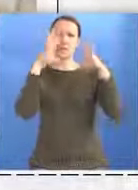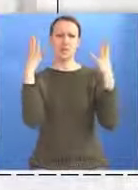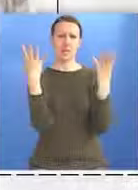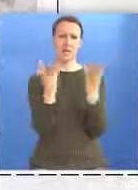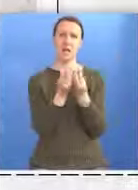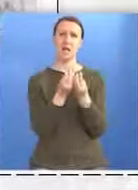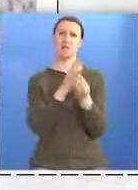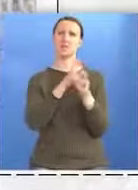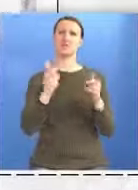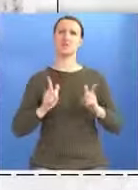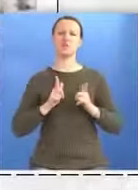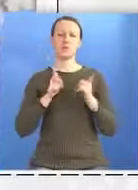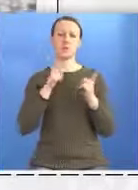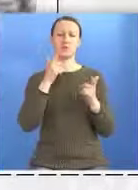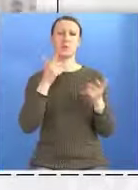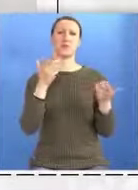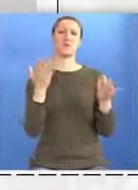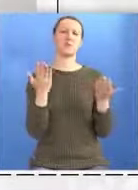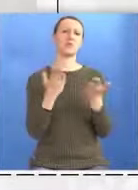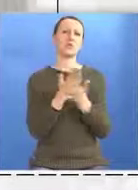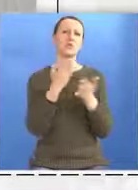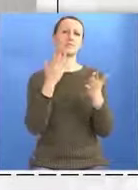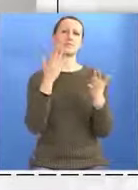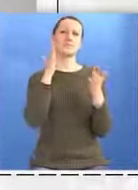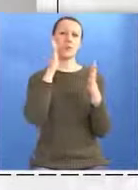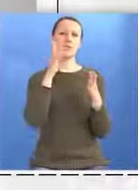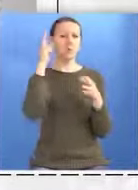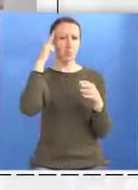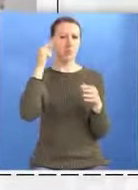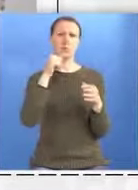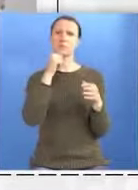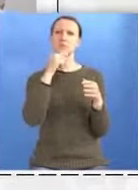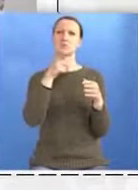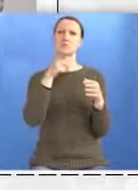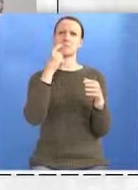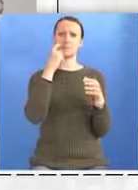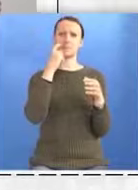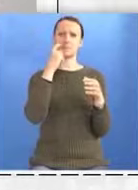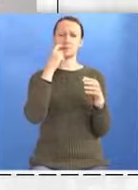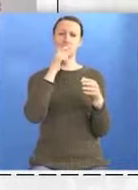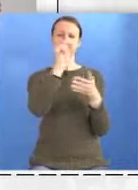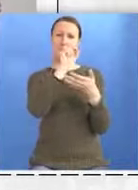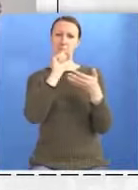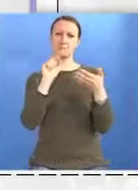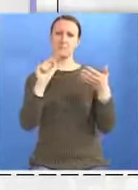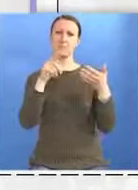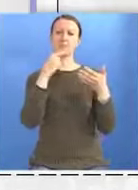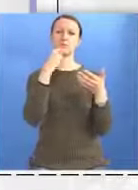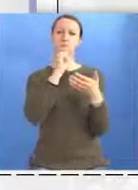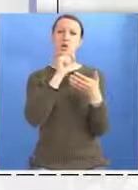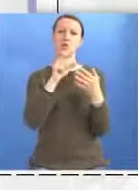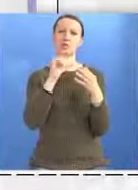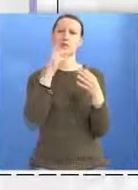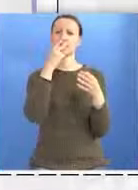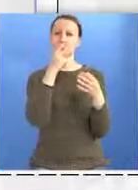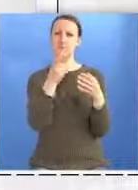jednu svakodnevnog života, čak ne znam, vjerojatno vam je poznata i stihovi William Blake-a što